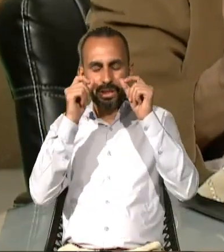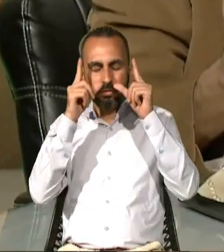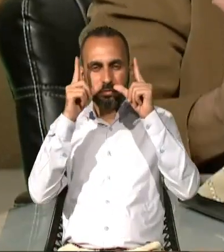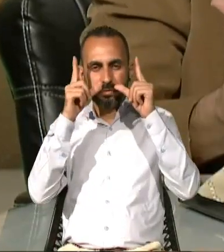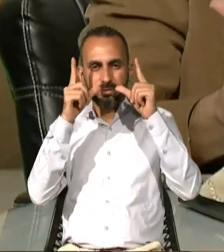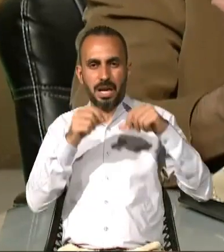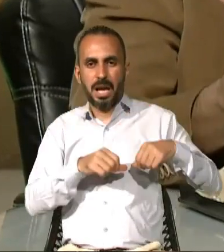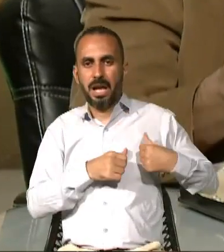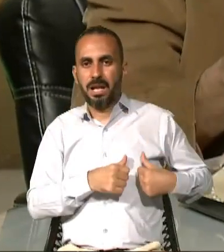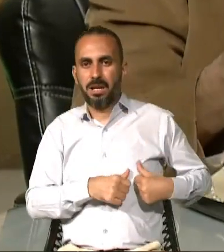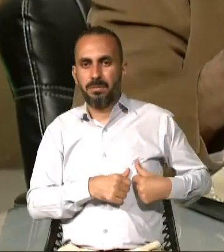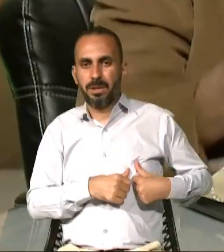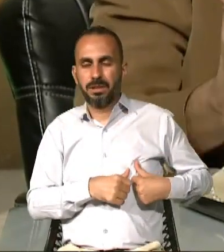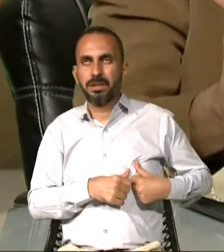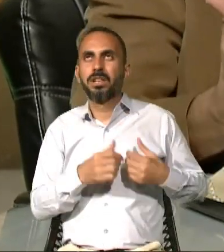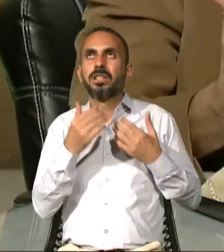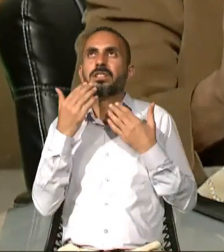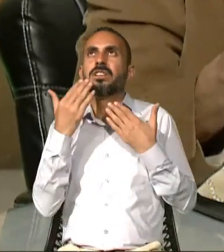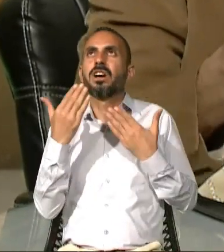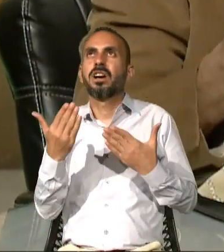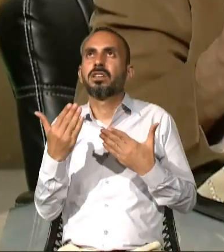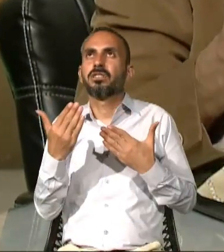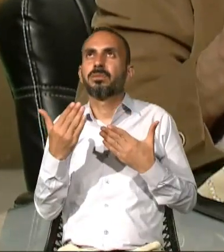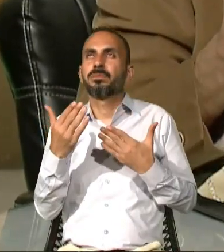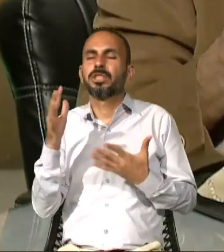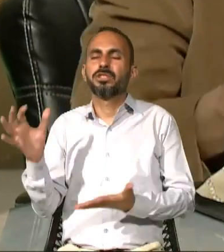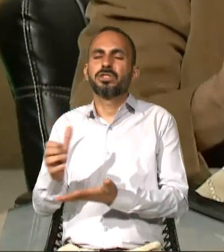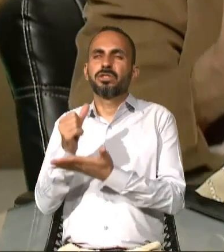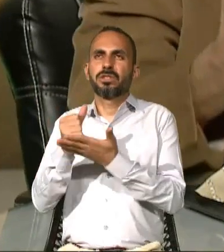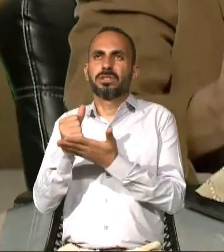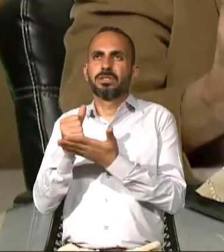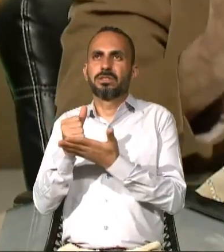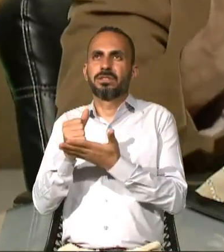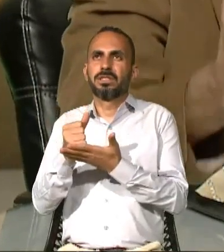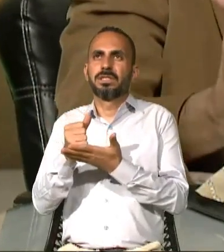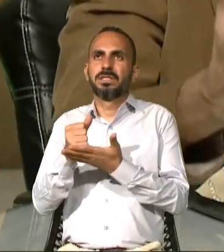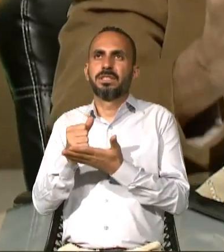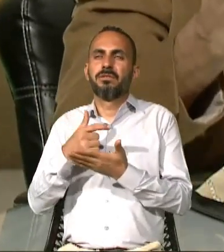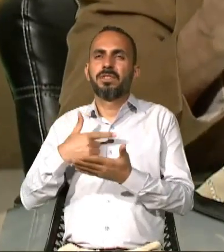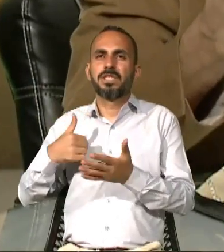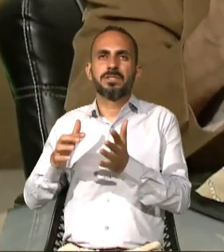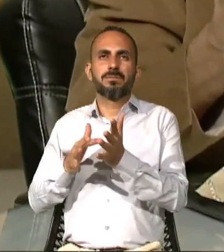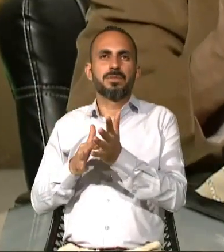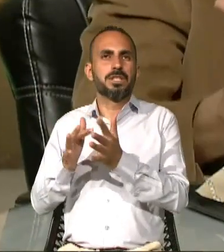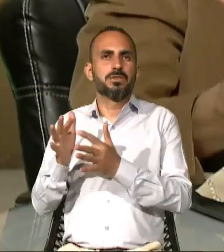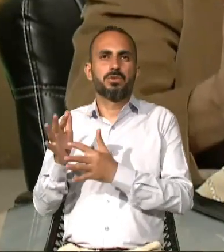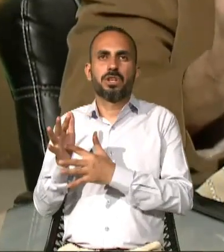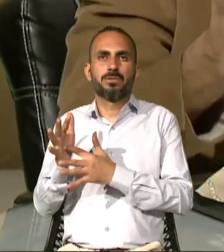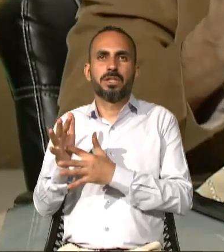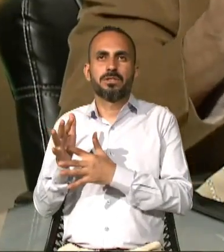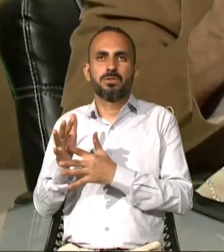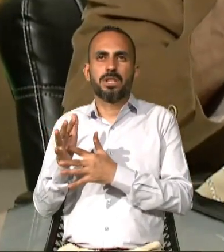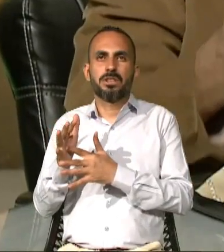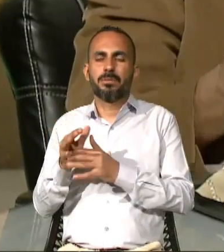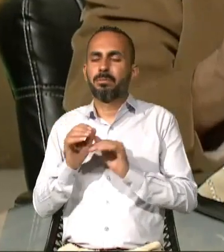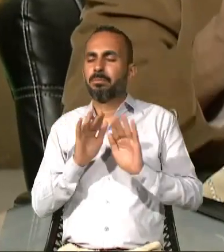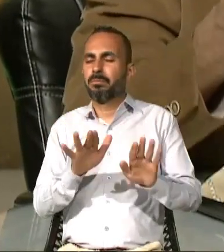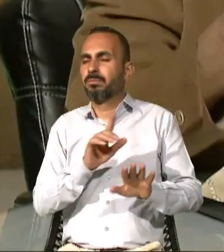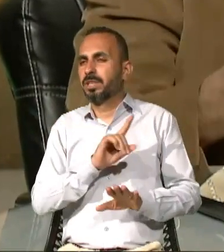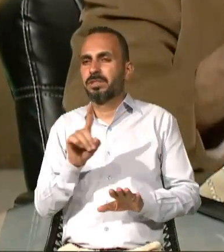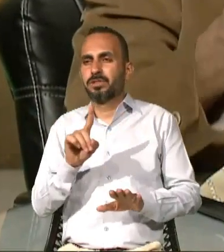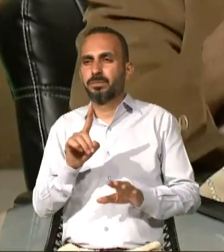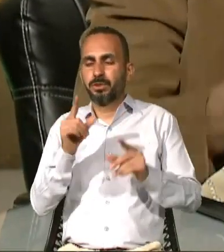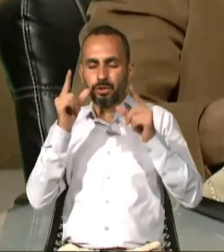وحياة جديدة، فوقني انقذني باسم الرب يسوع من غفلتي. يا رب اقترب